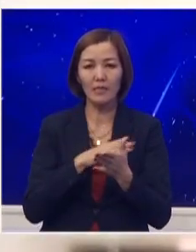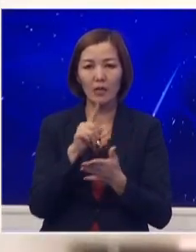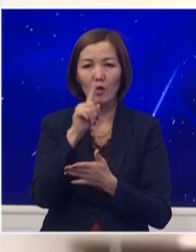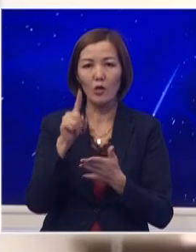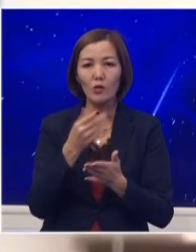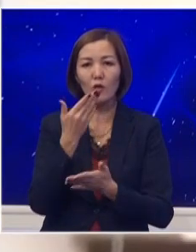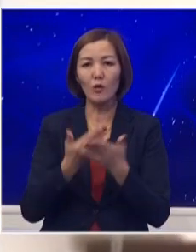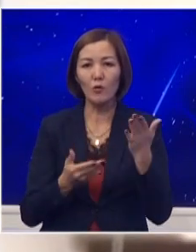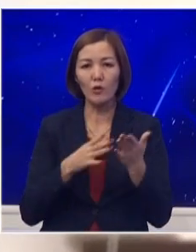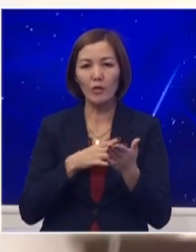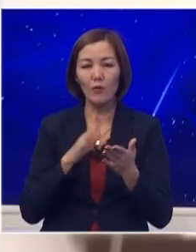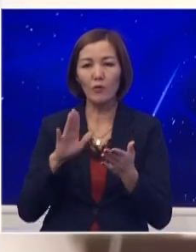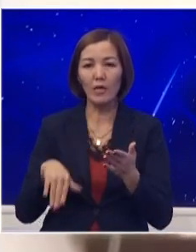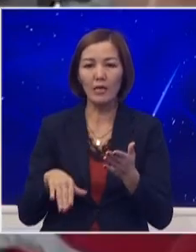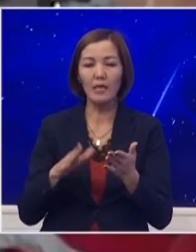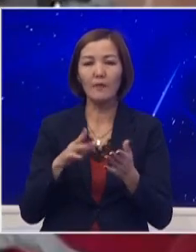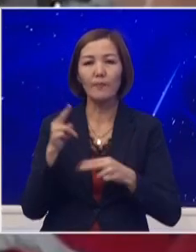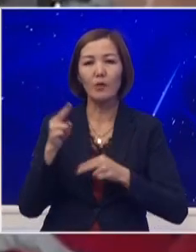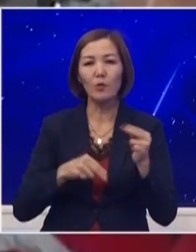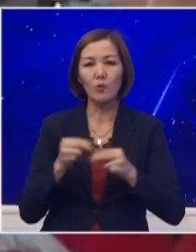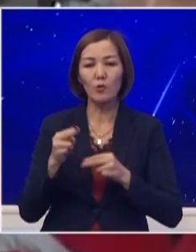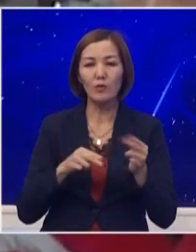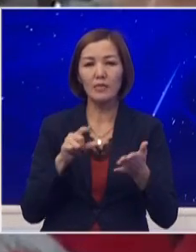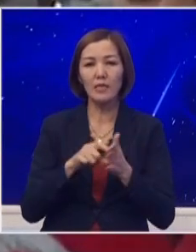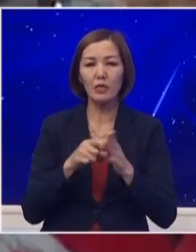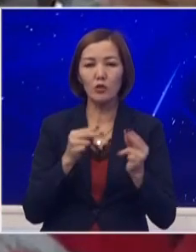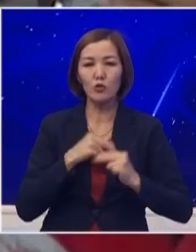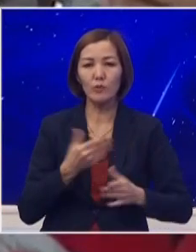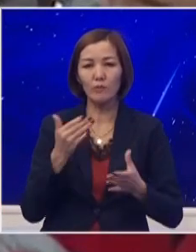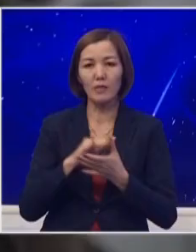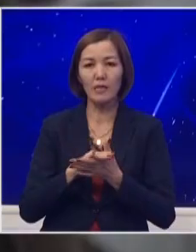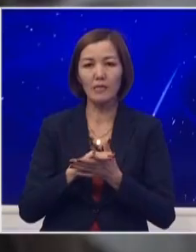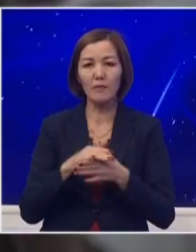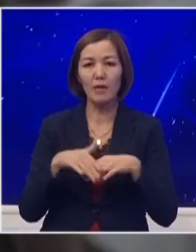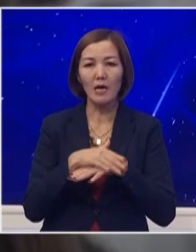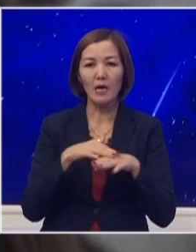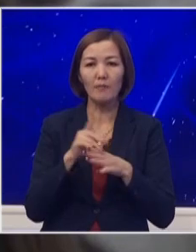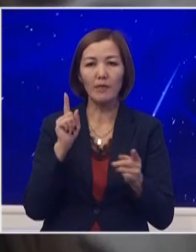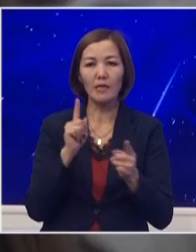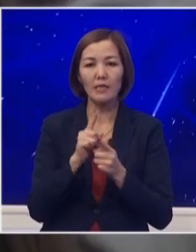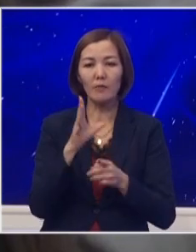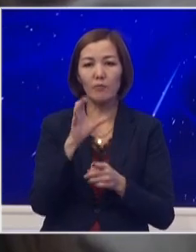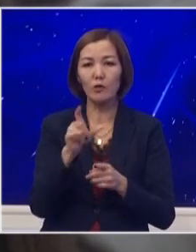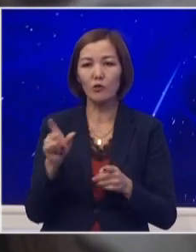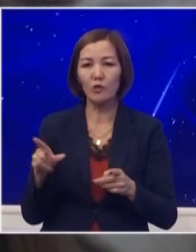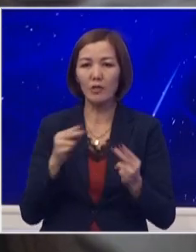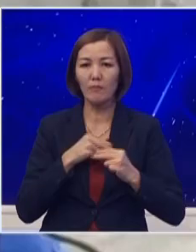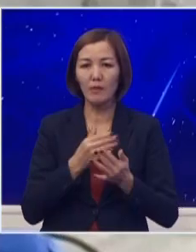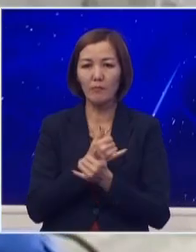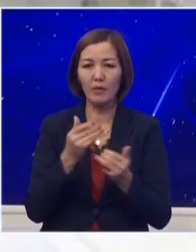пікір алмасты. Мұнан соң кандидат құрылыс цехының жұмысымен танысып, сайлаушылармен кездесті. Мұнда 500-ден астам адам еңбек